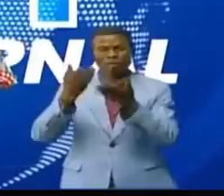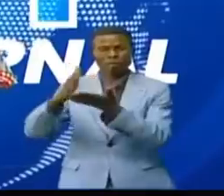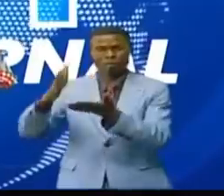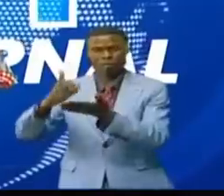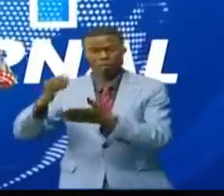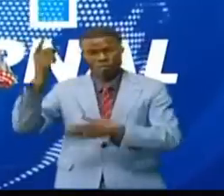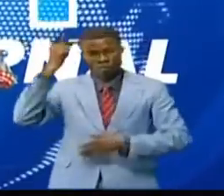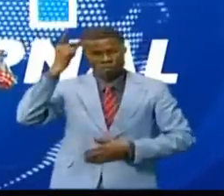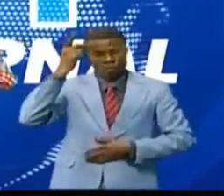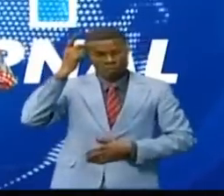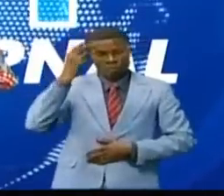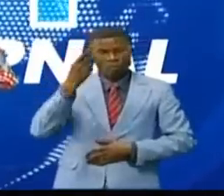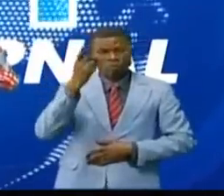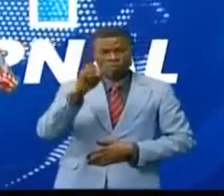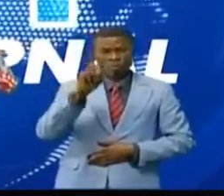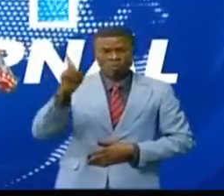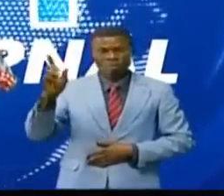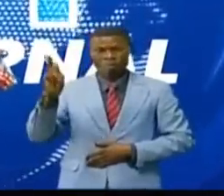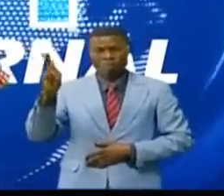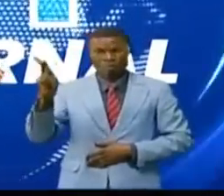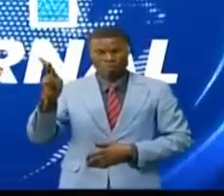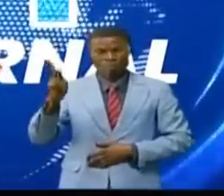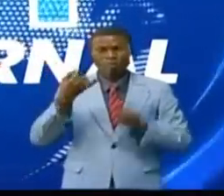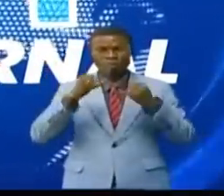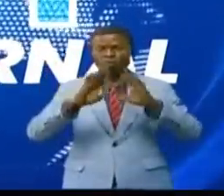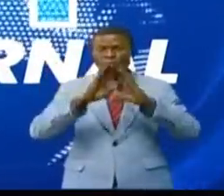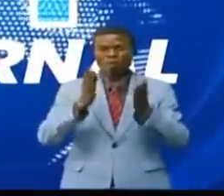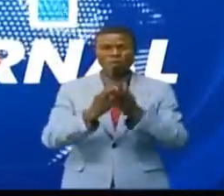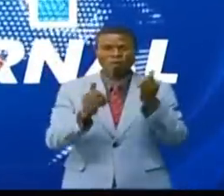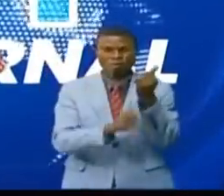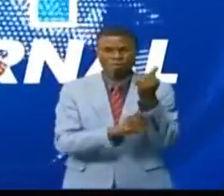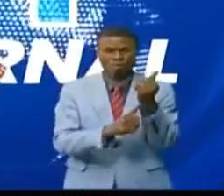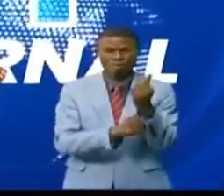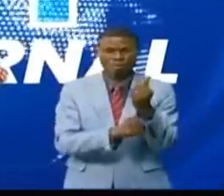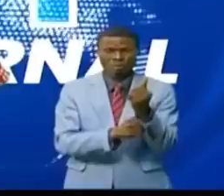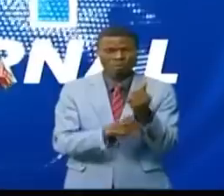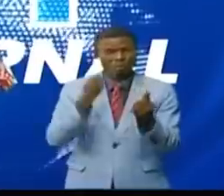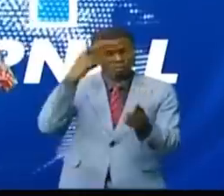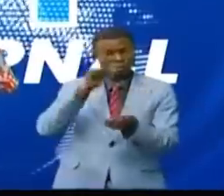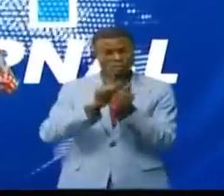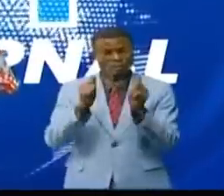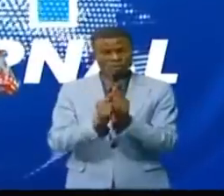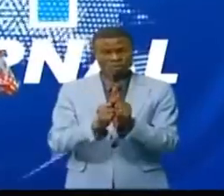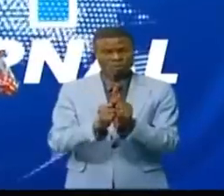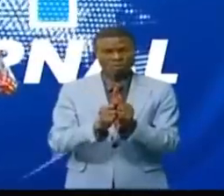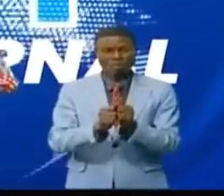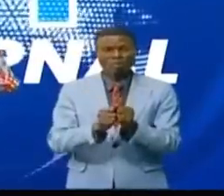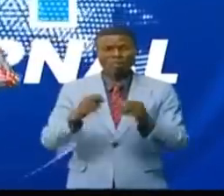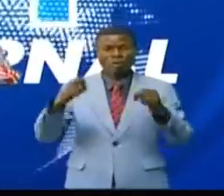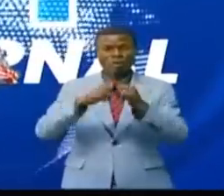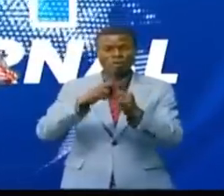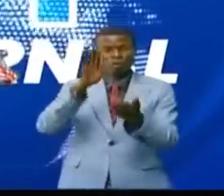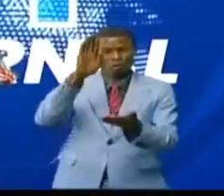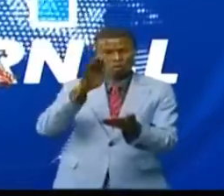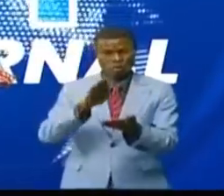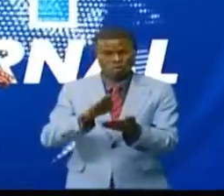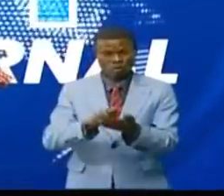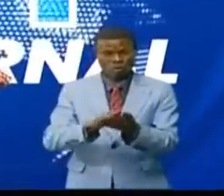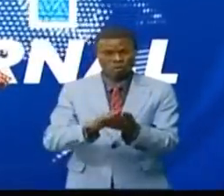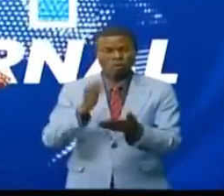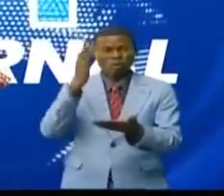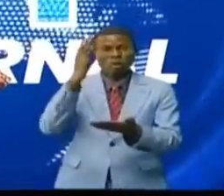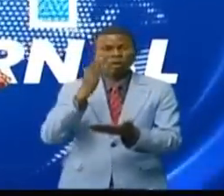de Kinshasa, DDK, informe son aimable clientèle que suite au déficit de production engendré par